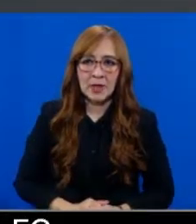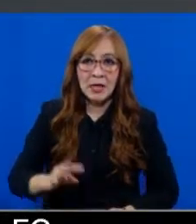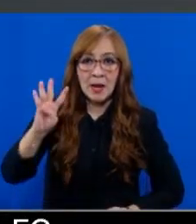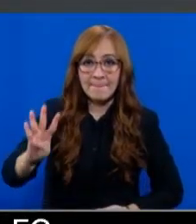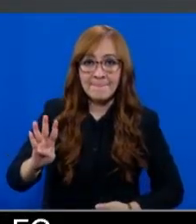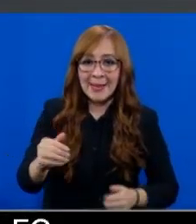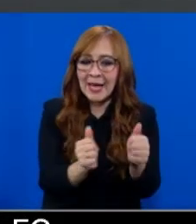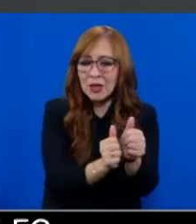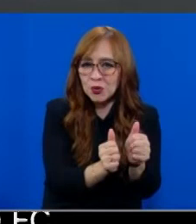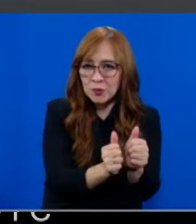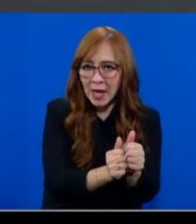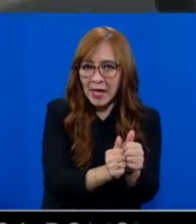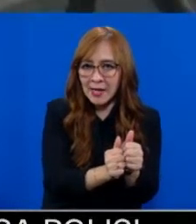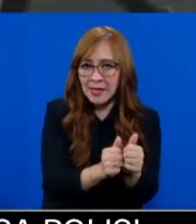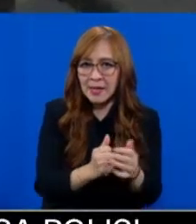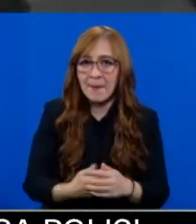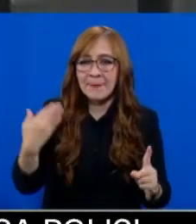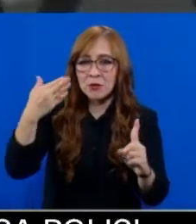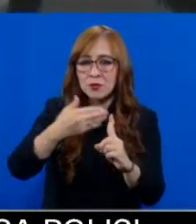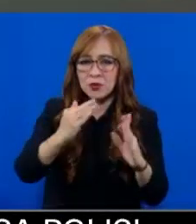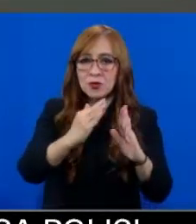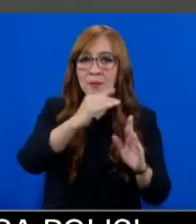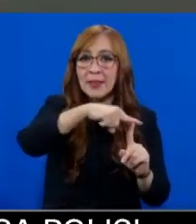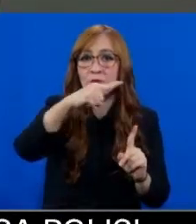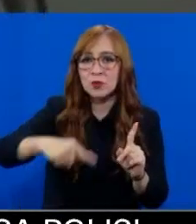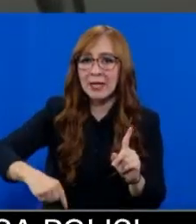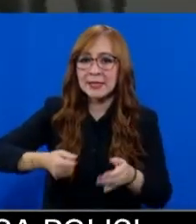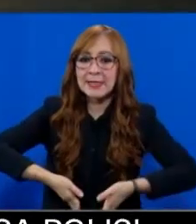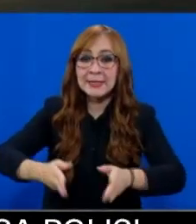sopir dari Saguling menuju rumah dinas Duren 3.